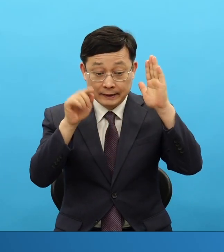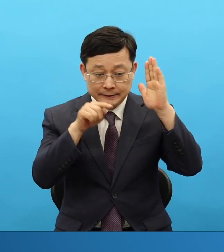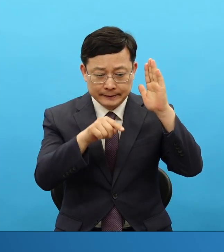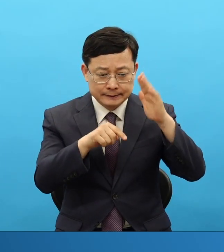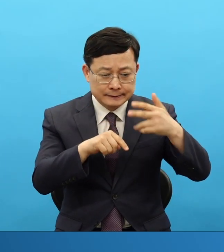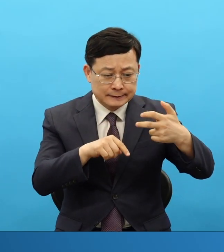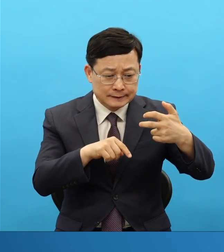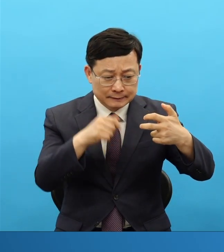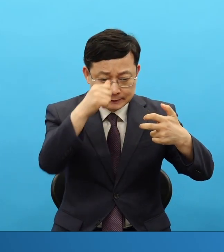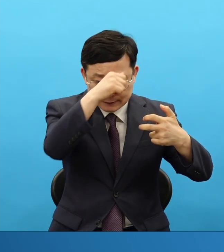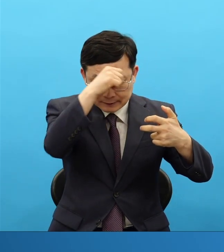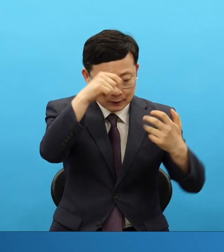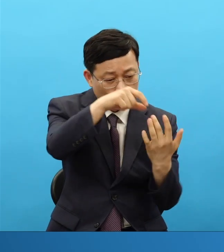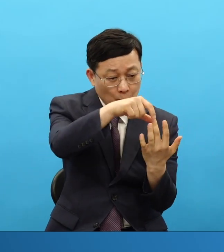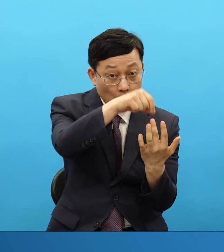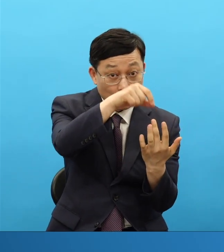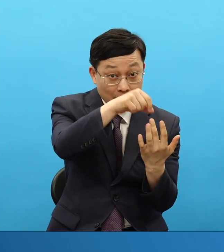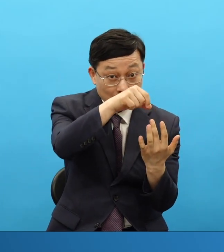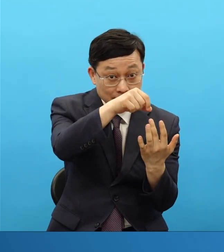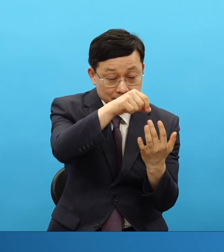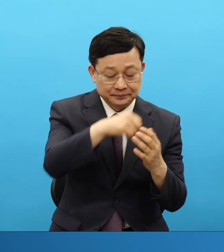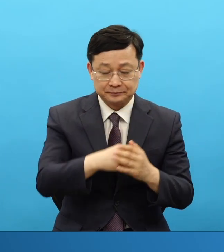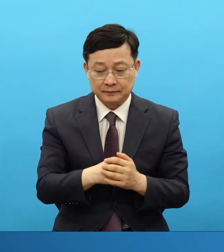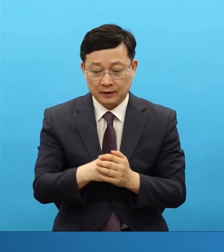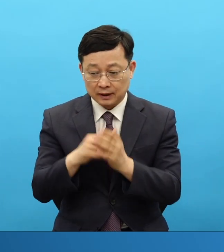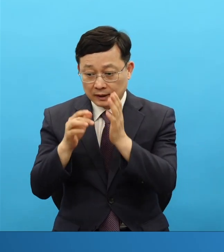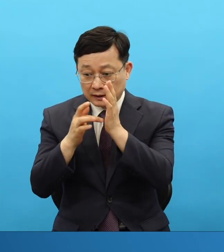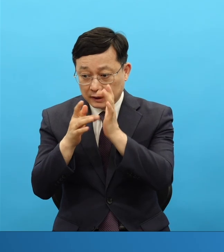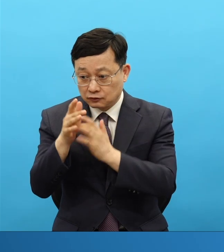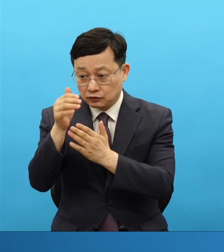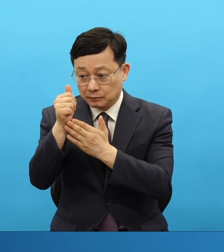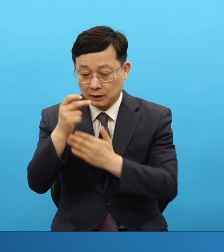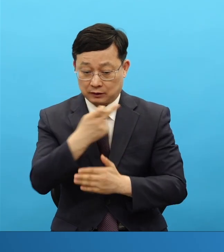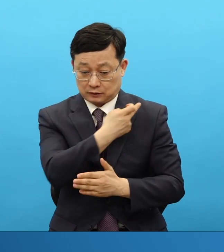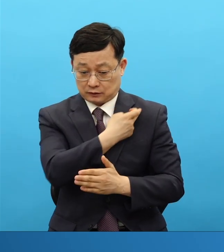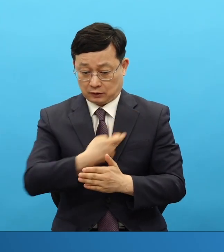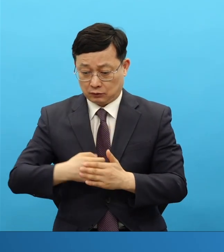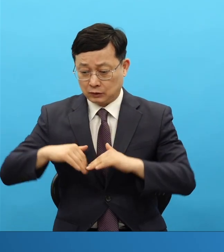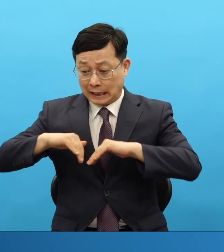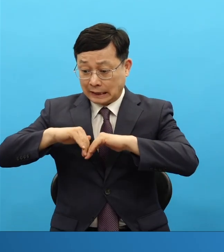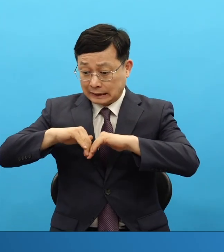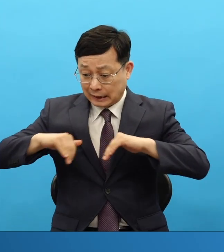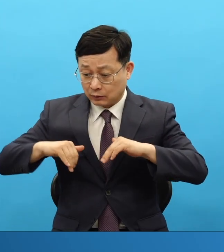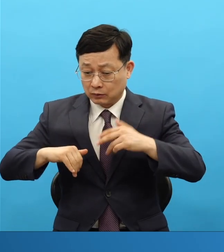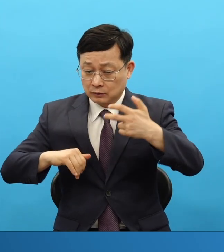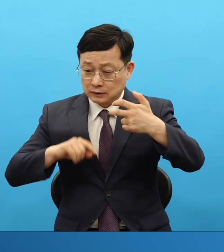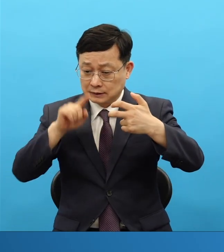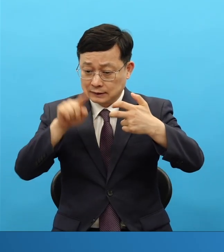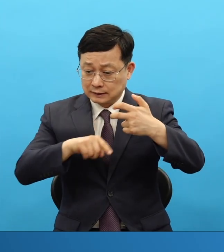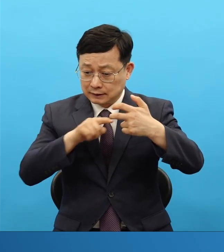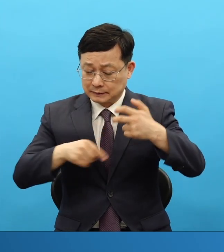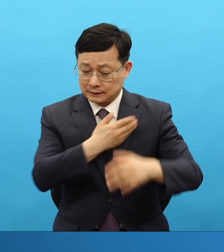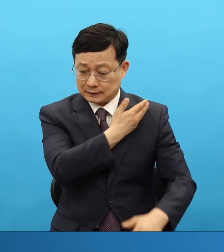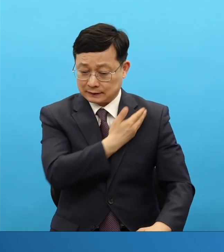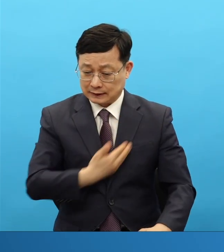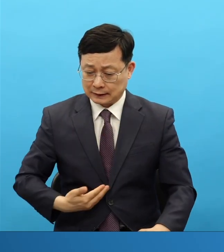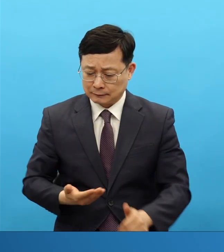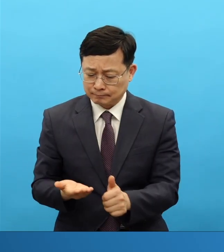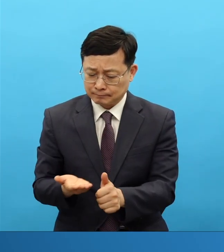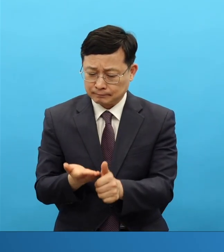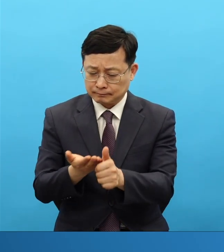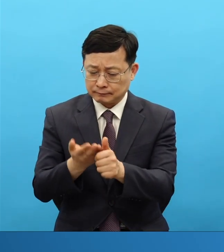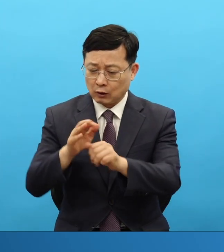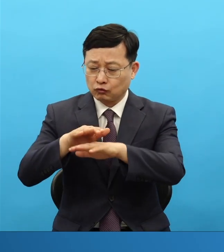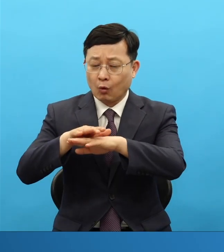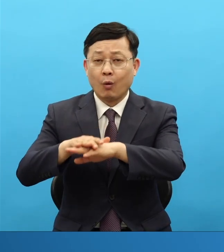왜 예수님께서는 70인 제자를 세워놓고 가셨을까? And why did Jesus raise and leave behind 70